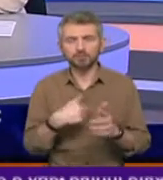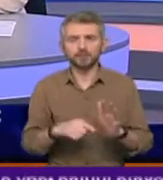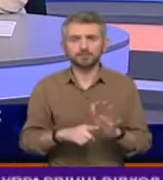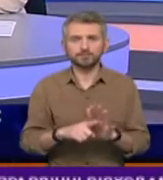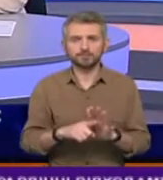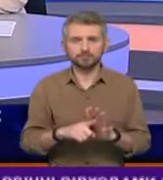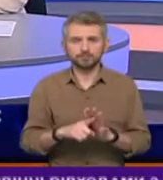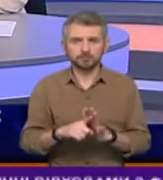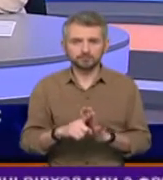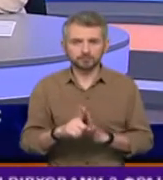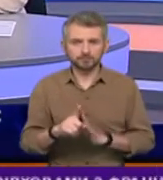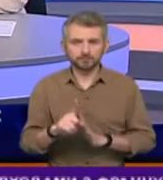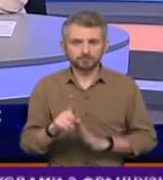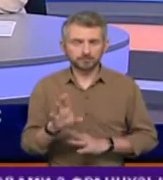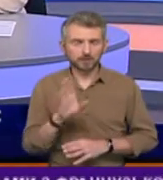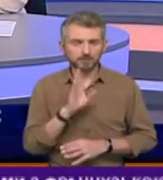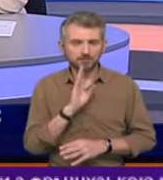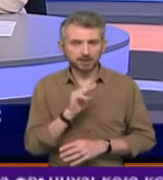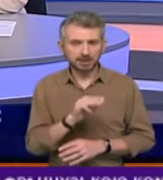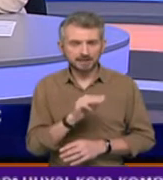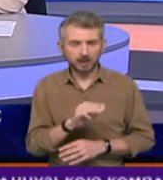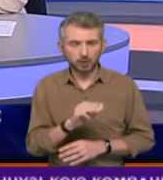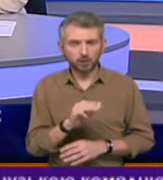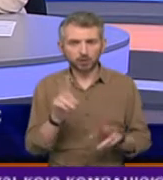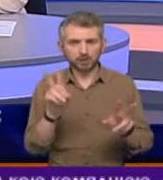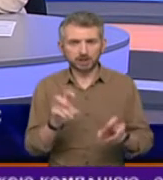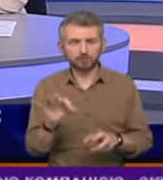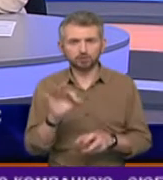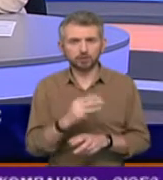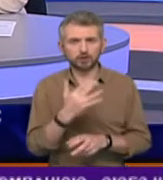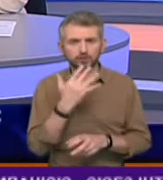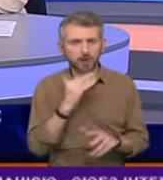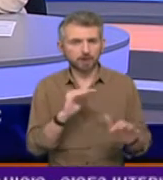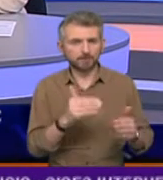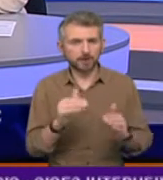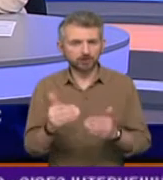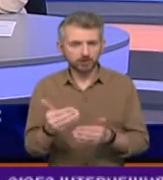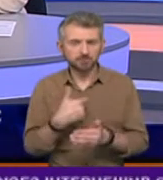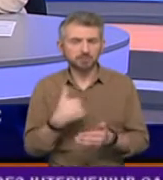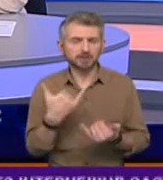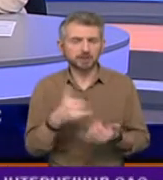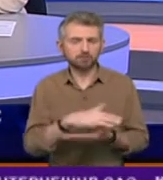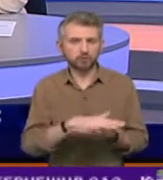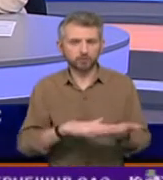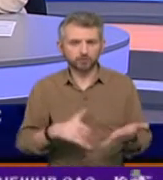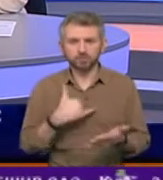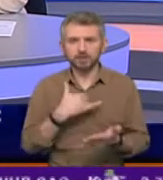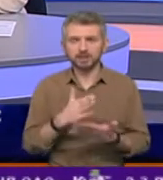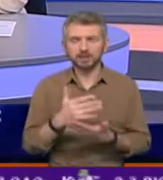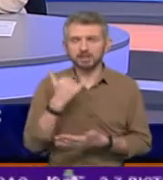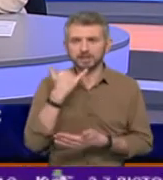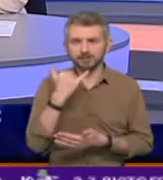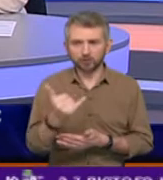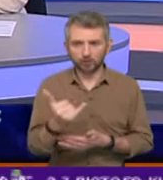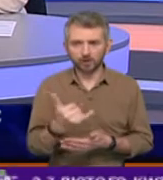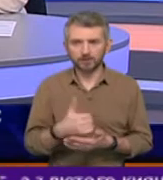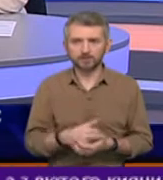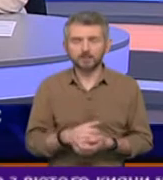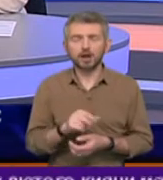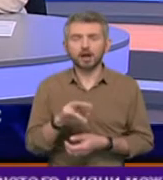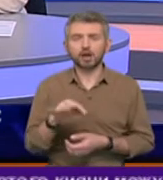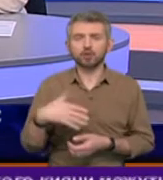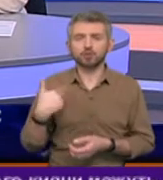першу чергу для осіб, які мешкають в сільській території. Також при вступі до закладів